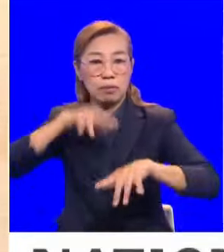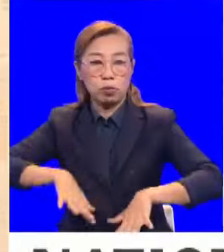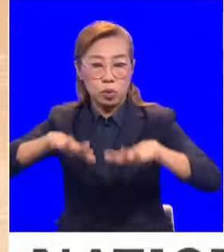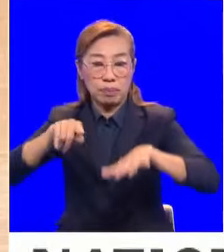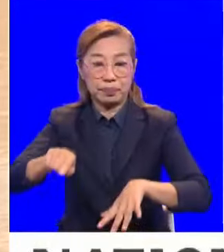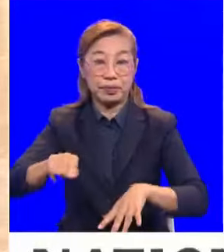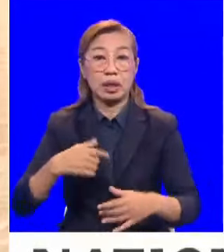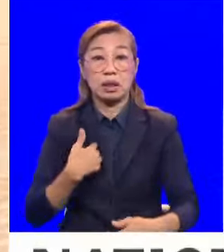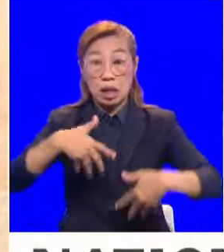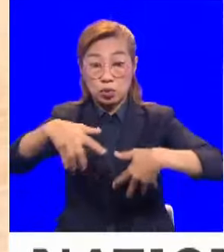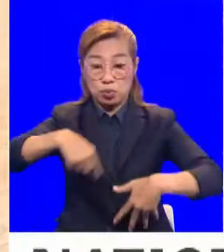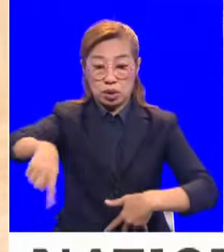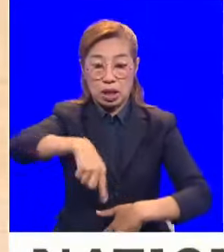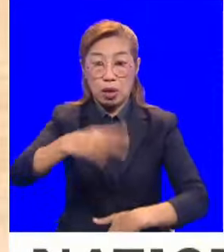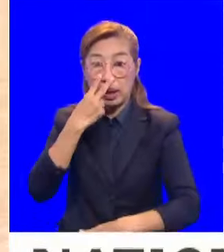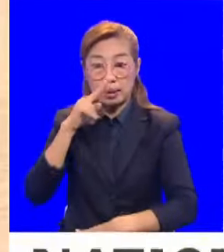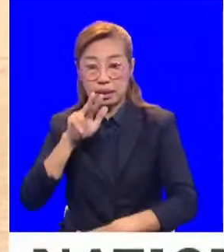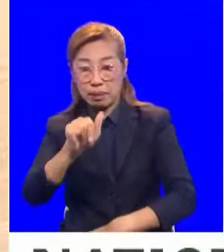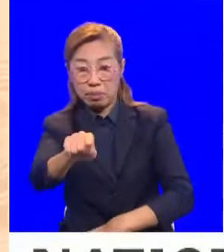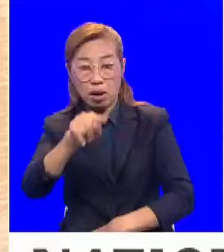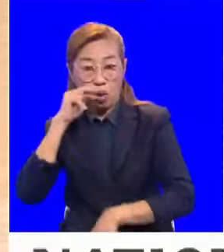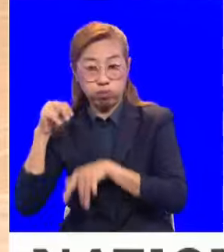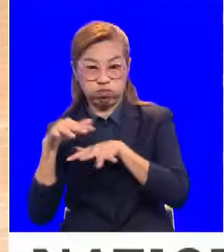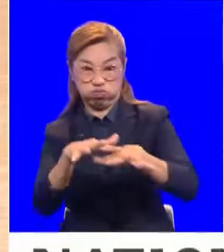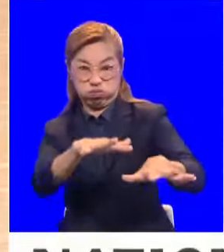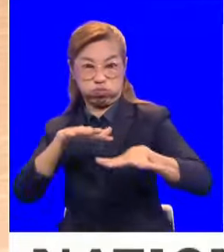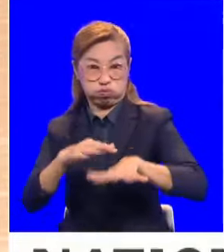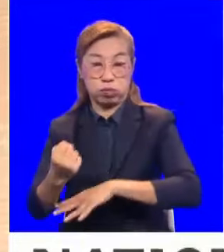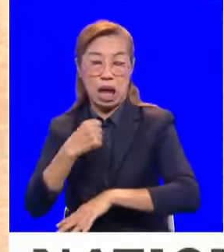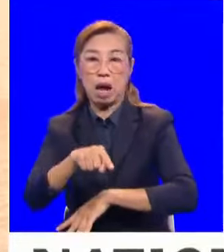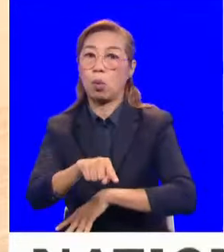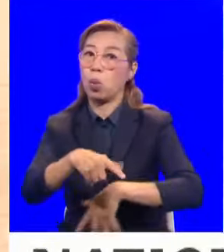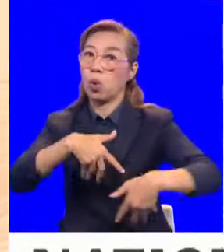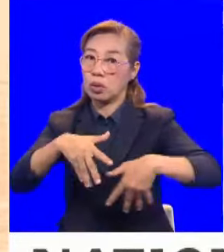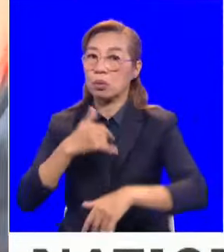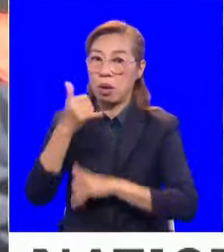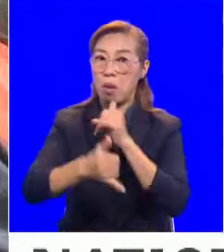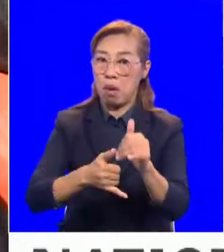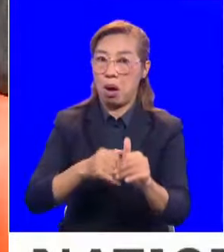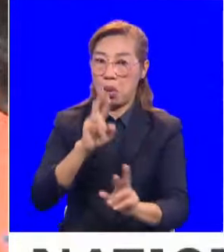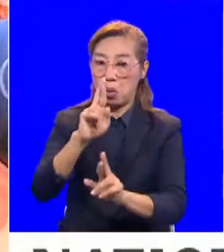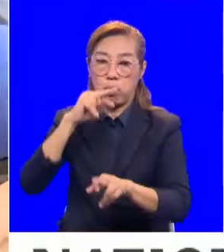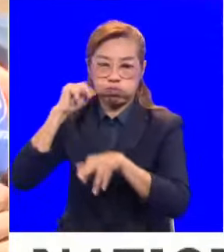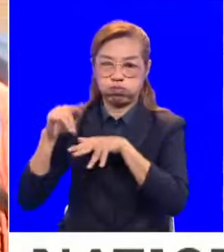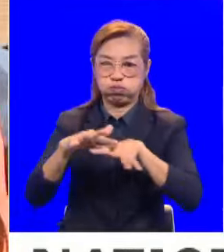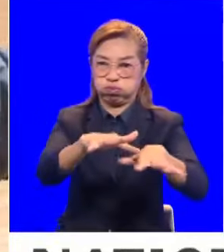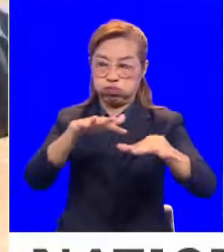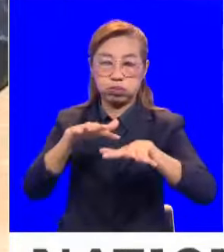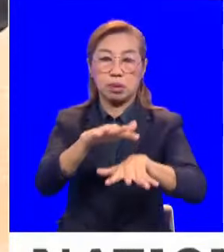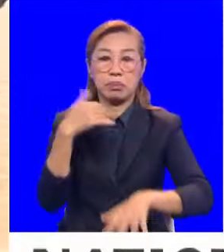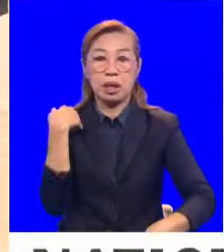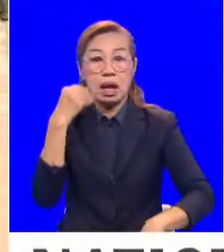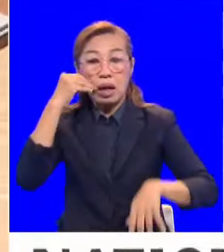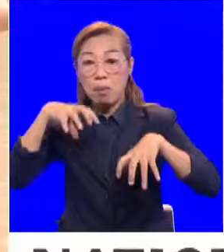ามาในพื้นที่เนี่ยค่ะก็จะสังเกตเห็นว่ากระแสน้ำค่อนข้างที่จะเชี่ยวถ้าจะเข้ามาในชุมชนแห่งนี้นะคะพอเข้ามาเรื่อยๆก็จะเห็นว่าบ้านเรือนของประชาชน